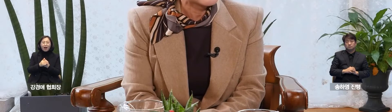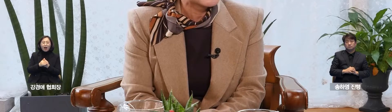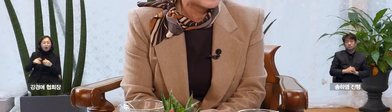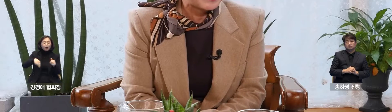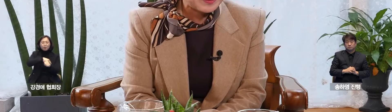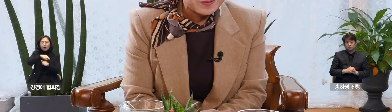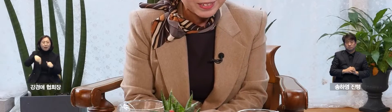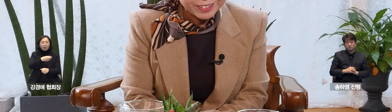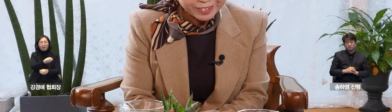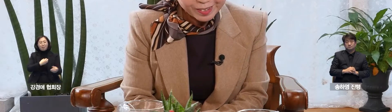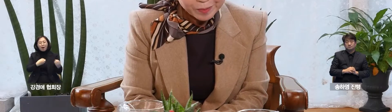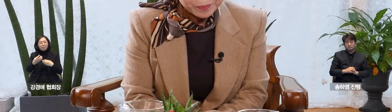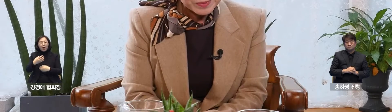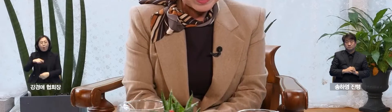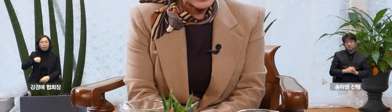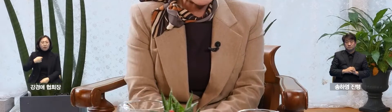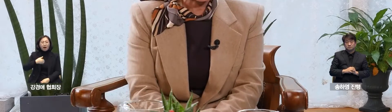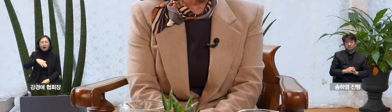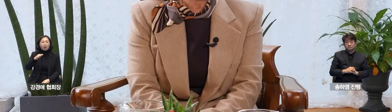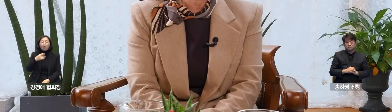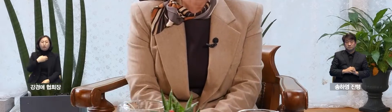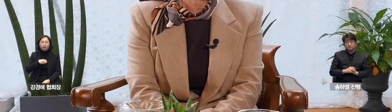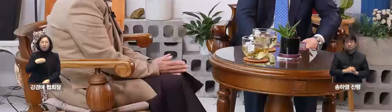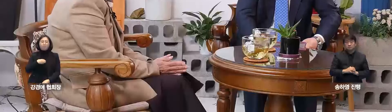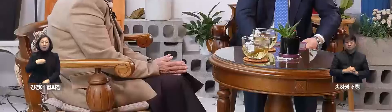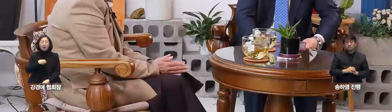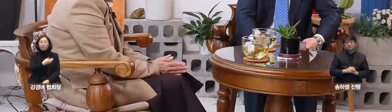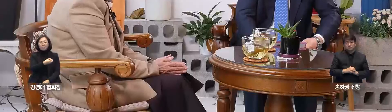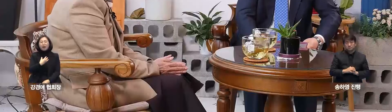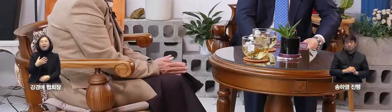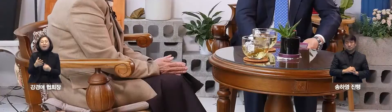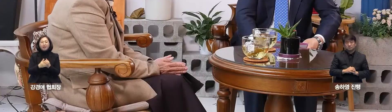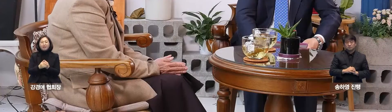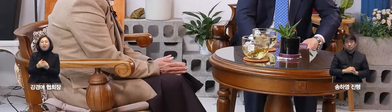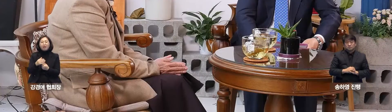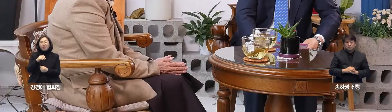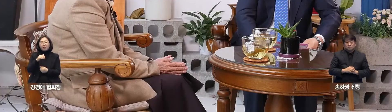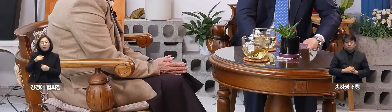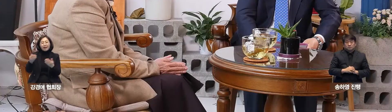주위에서 반대하더라고, 위험하다고. 그래서 출장은 이제 같이 가는데